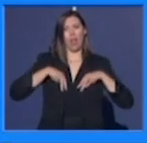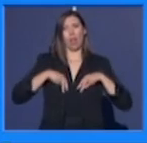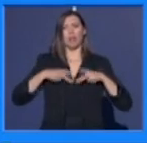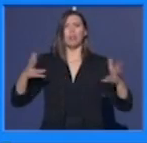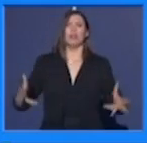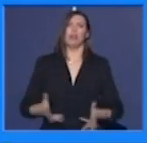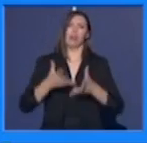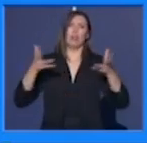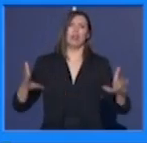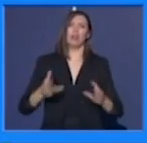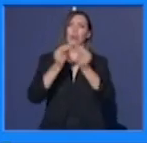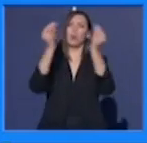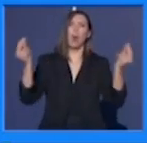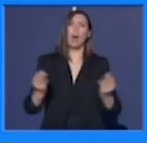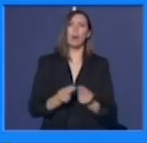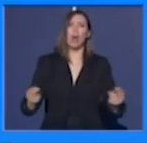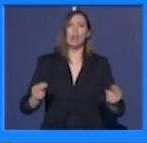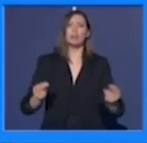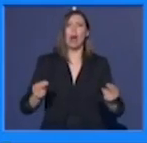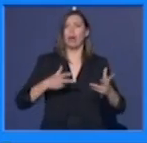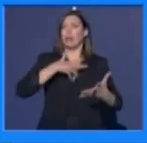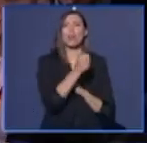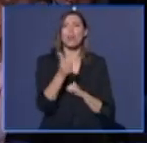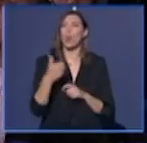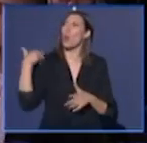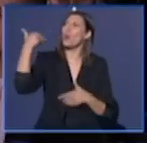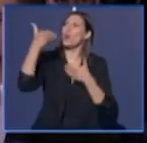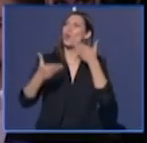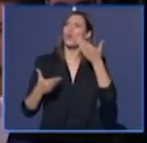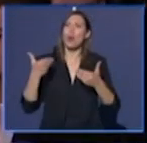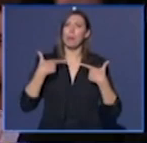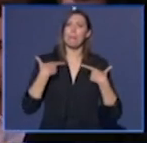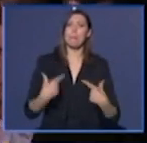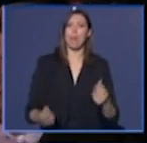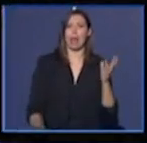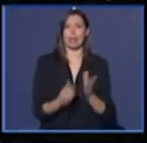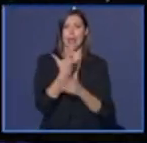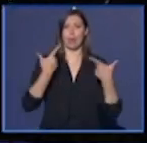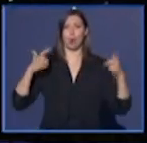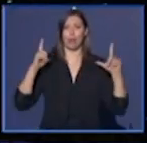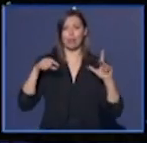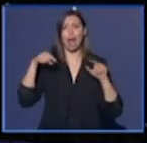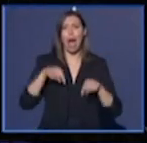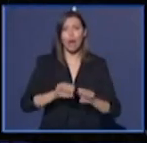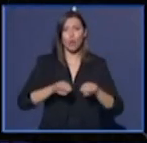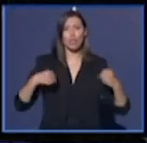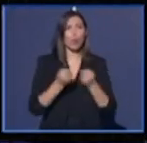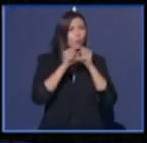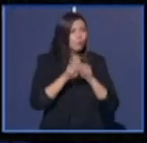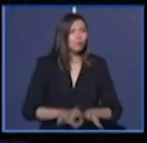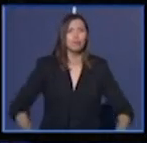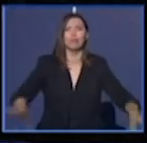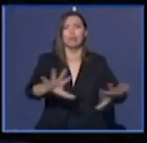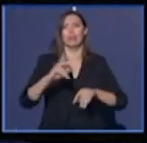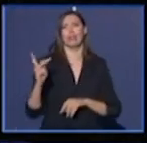τελικά αυθαίρετο και άδικο. Ο Πρωθυπουργός έχει εκφράσει επανειλημμένα την επιθυμία του για την εξέλιξη της